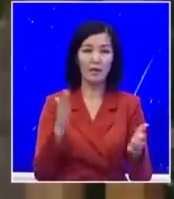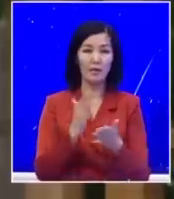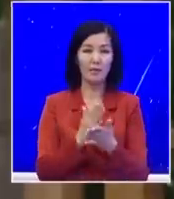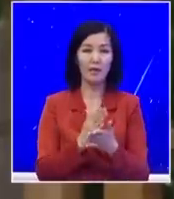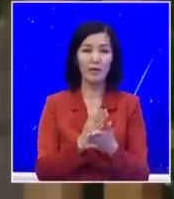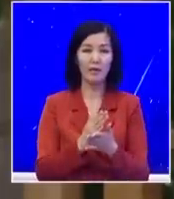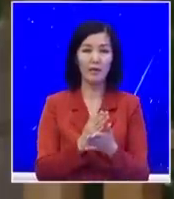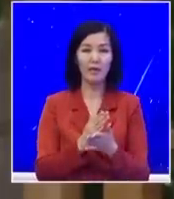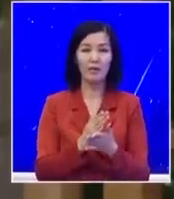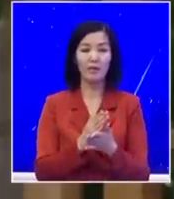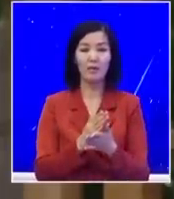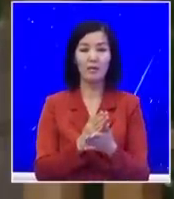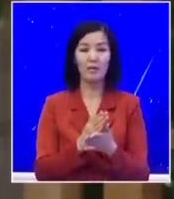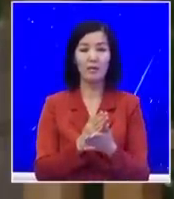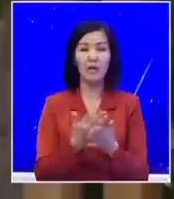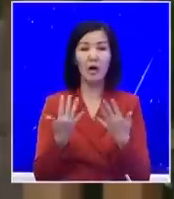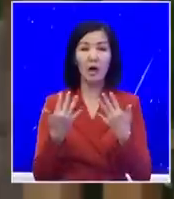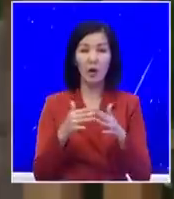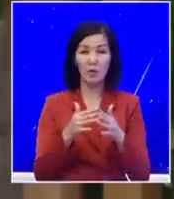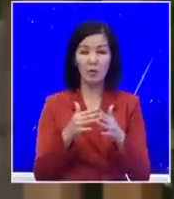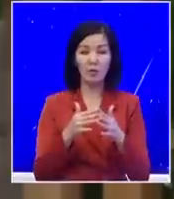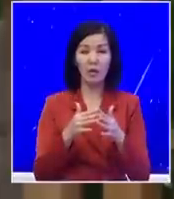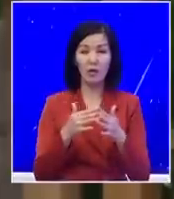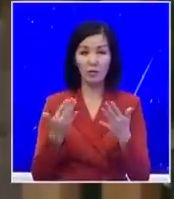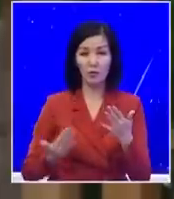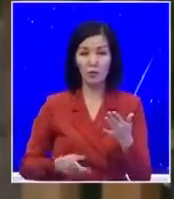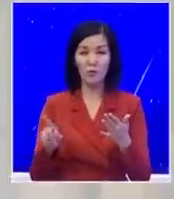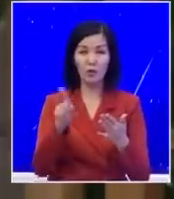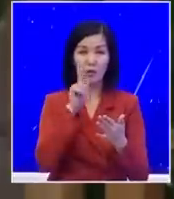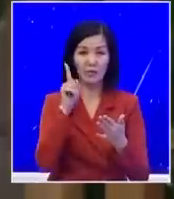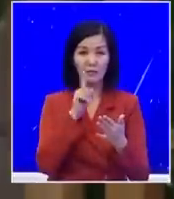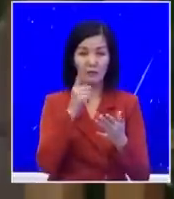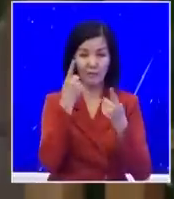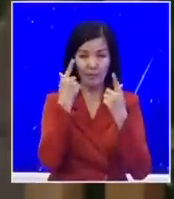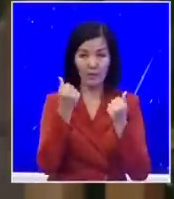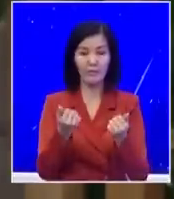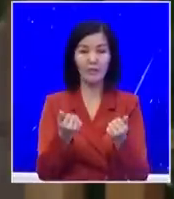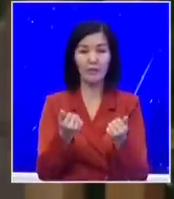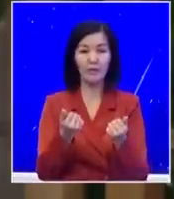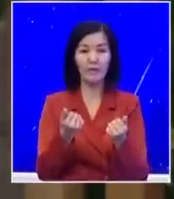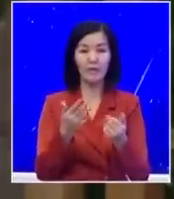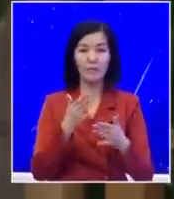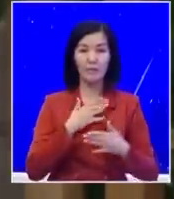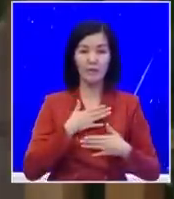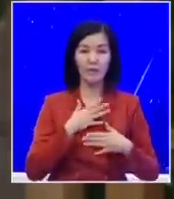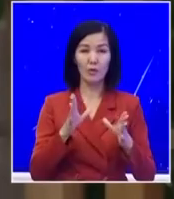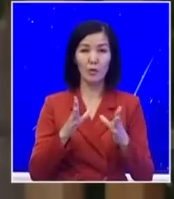Мұхамедбек Несіпбай деген азамат осы ауылда туып өскен. Жас кезден білеміз, мына біздің қоғамдастықтың мүшесі,